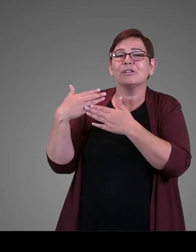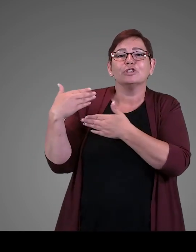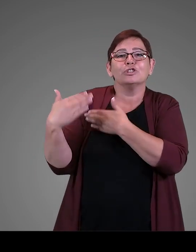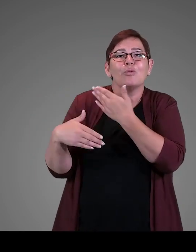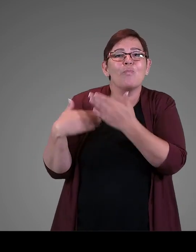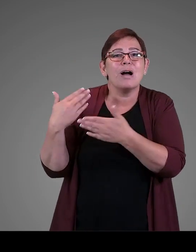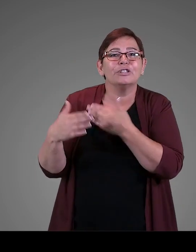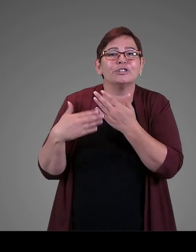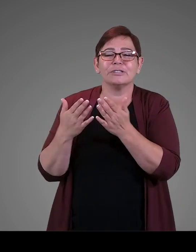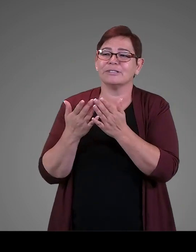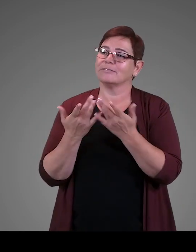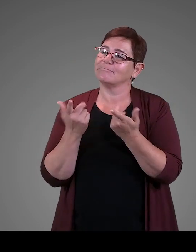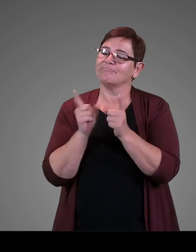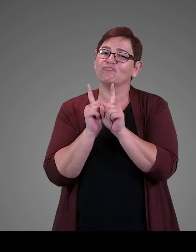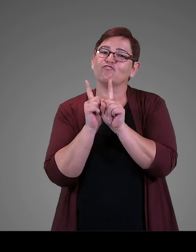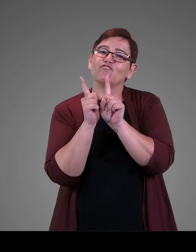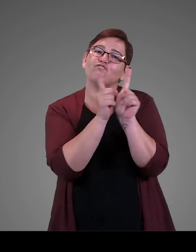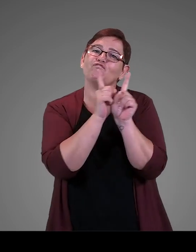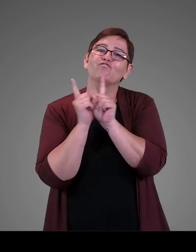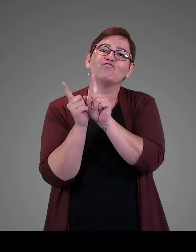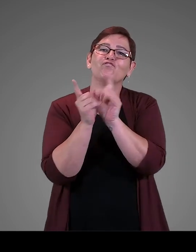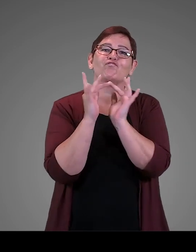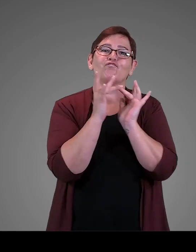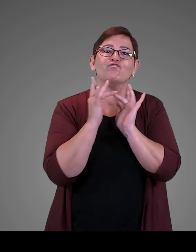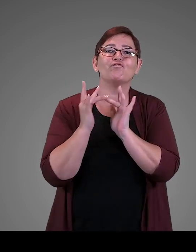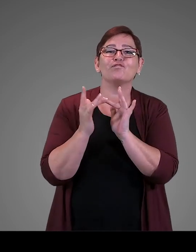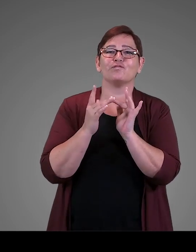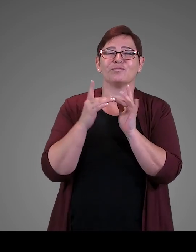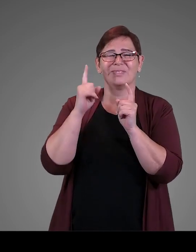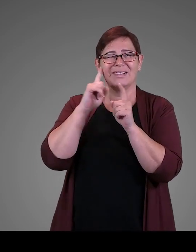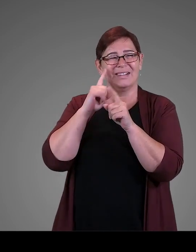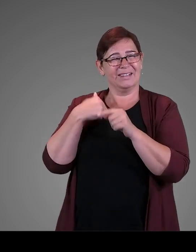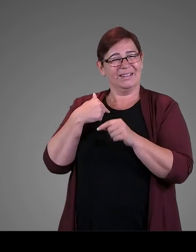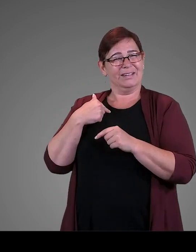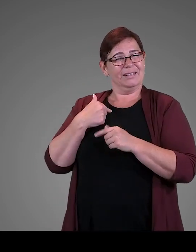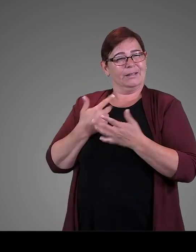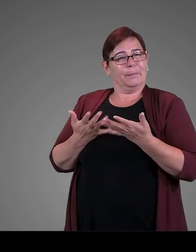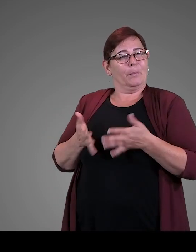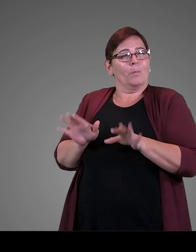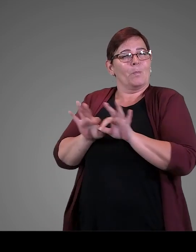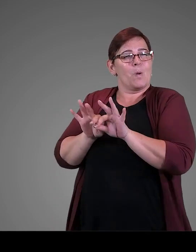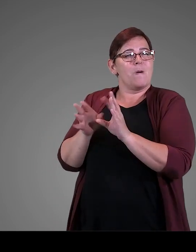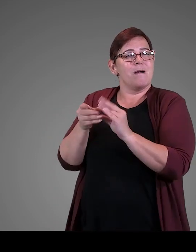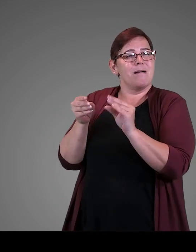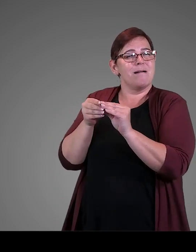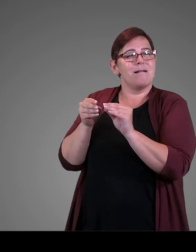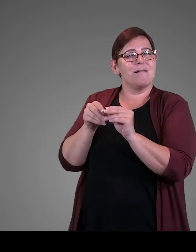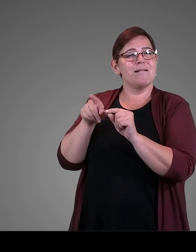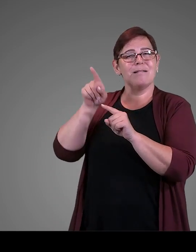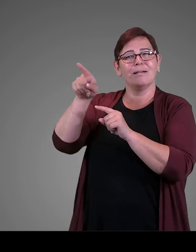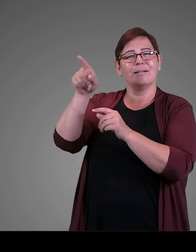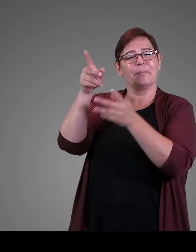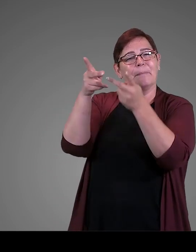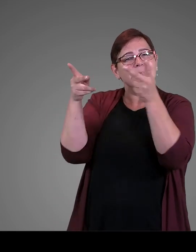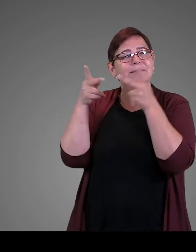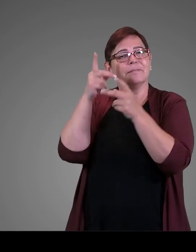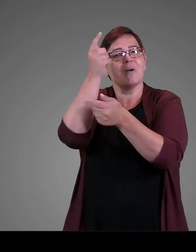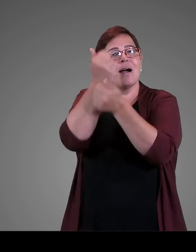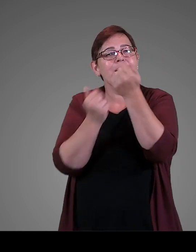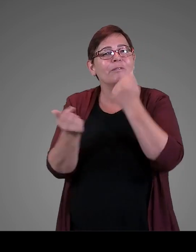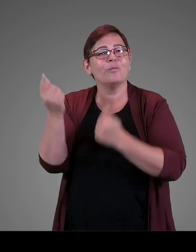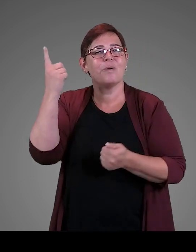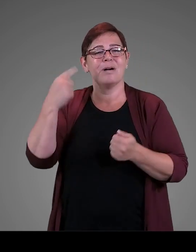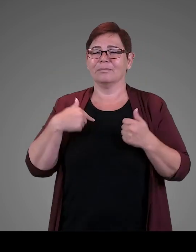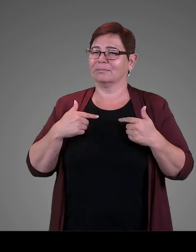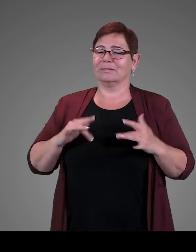quand on est plus vieux aussi, où toutes les générations se côtoient. Pour moi, c'est vraiment important de